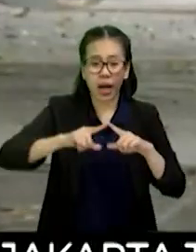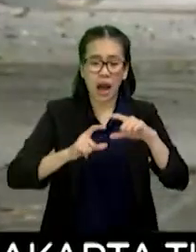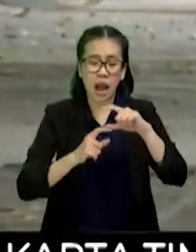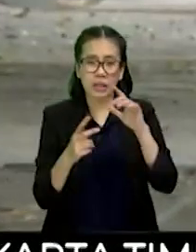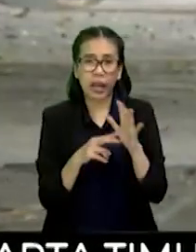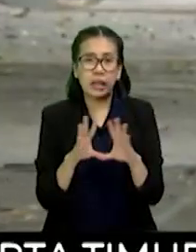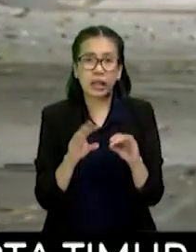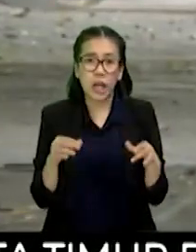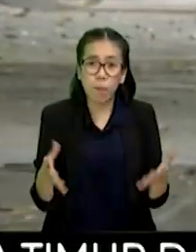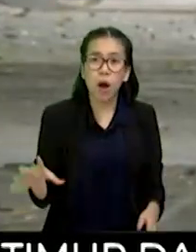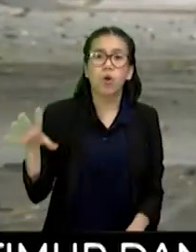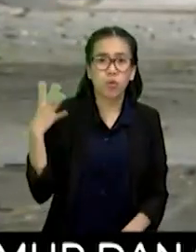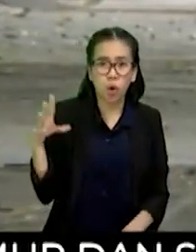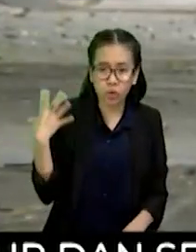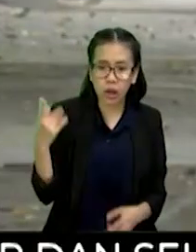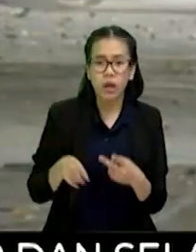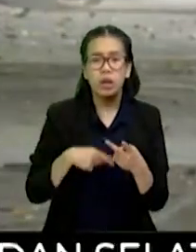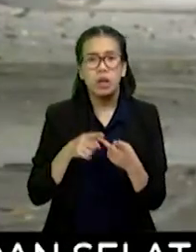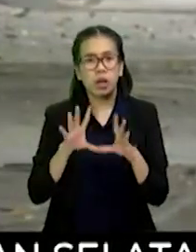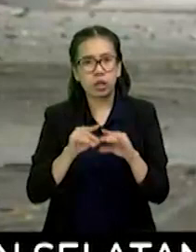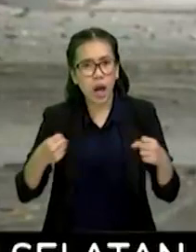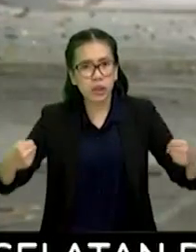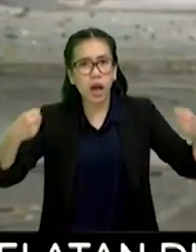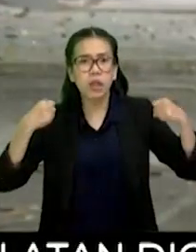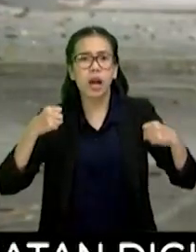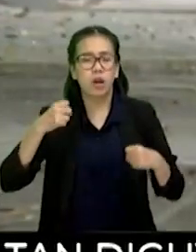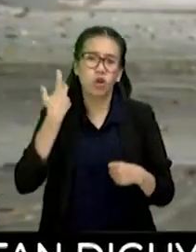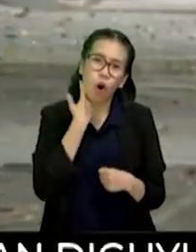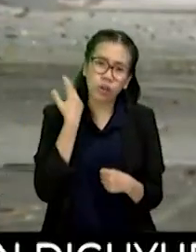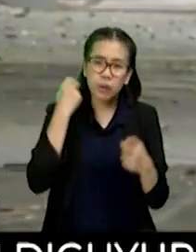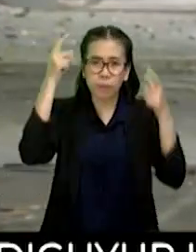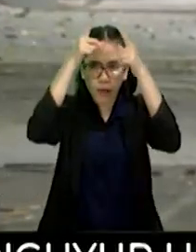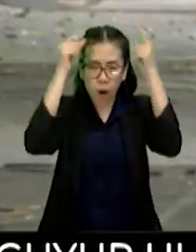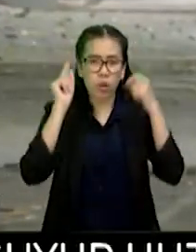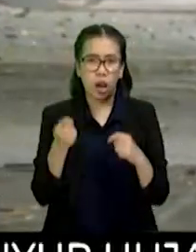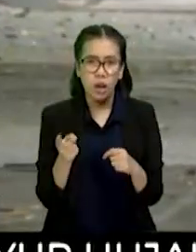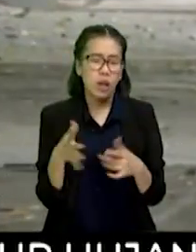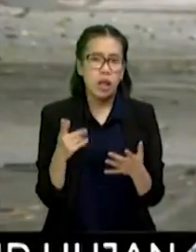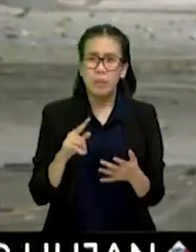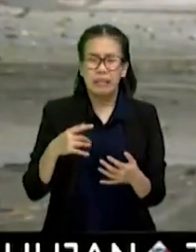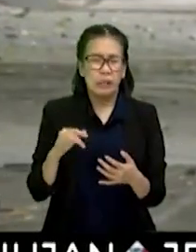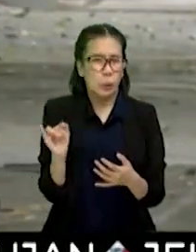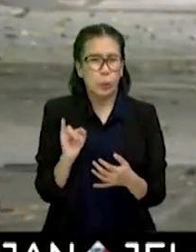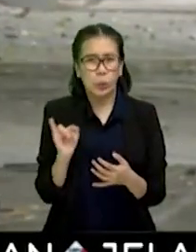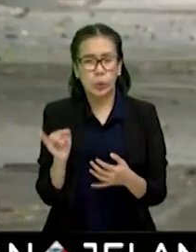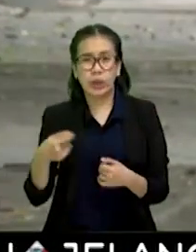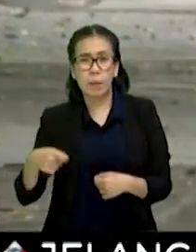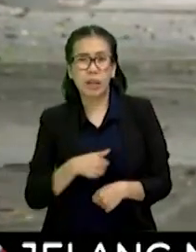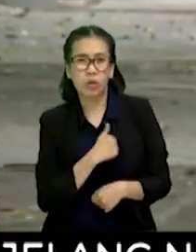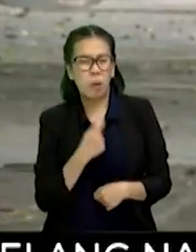profesi dosen hingga tenaga kesehatan bahkan lebih parah lagi Kementerian Sosial juga menduga